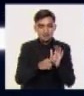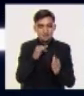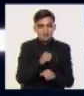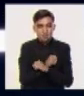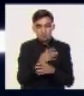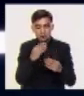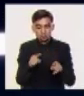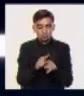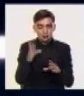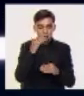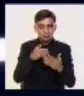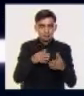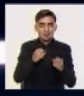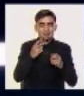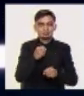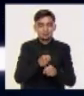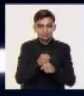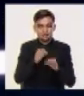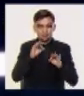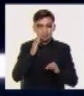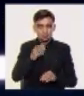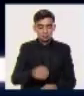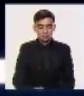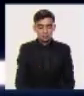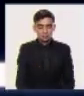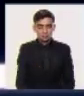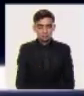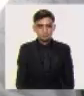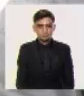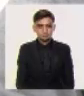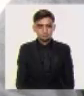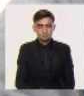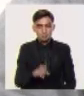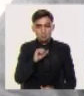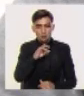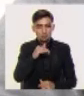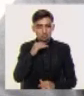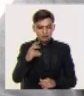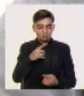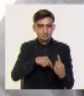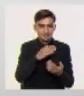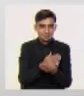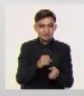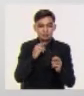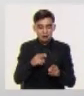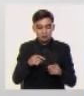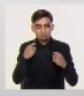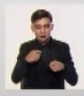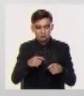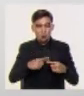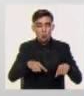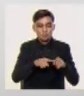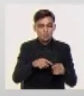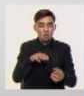в выходные дни. Как это сделать, расскажет Асем Караулова. Бауржан Касымов ведет бизнес в сфере оптовых продаж